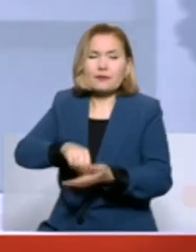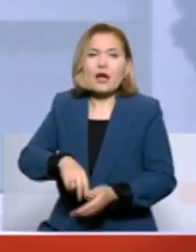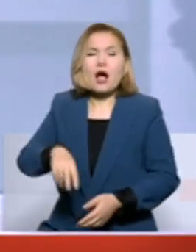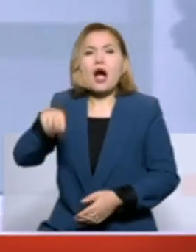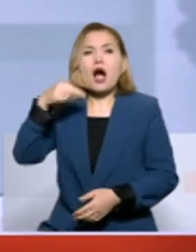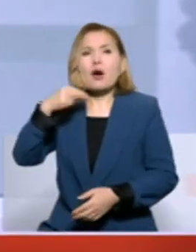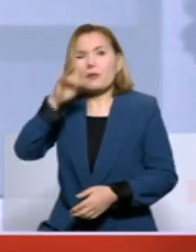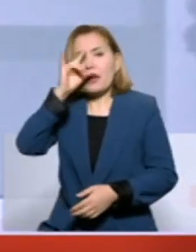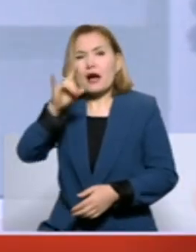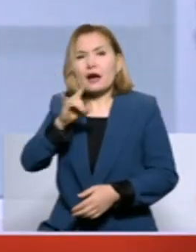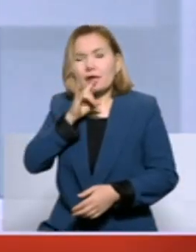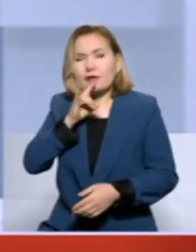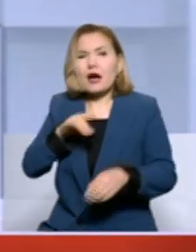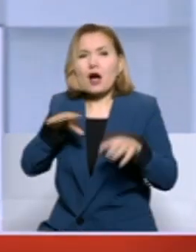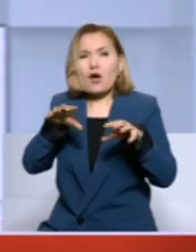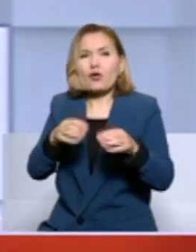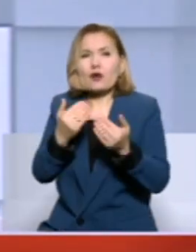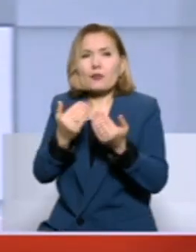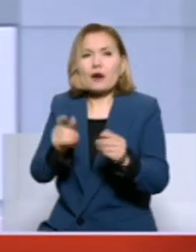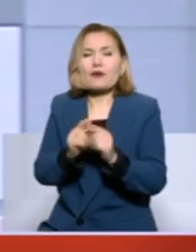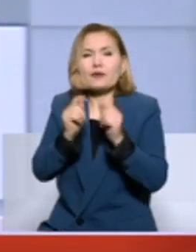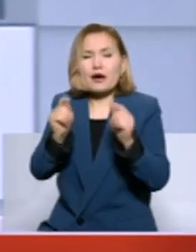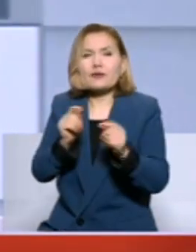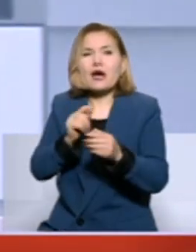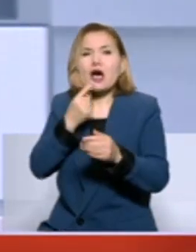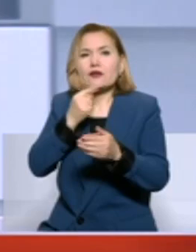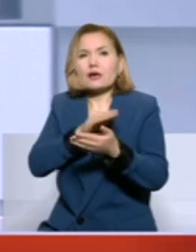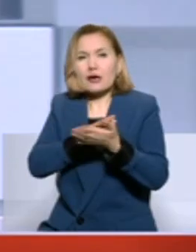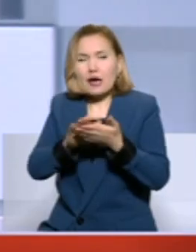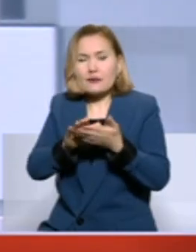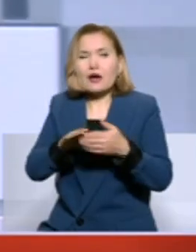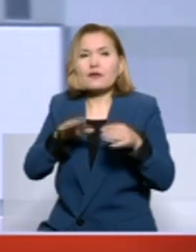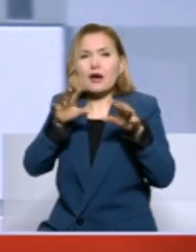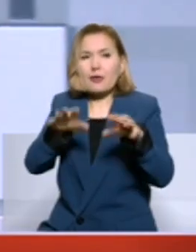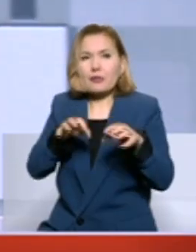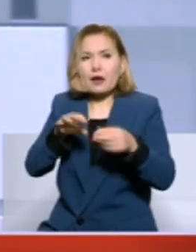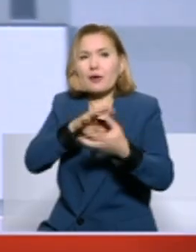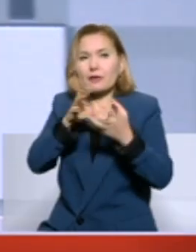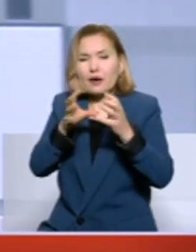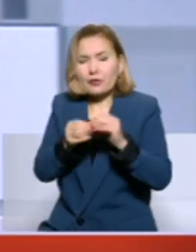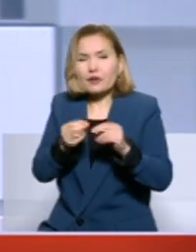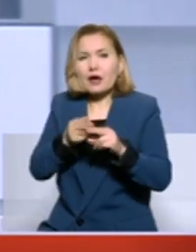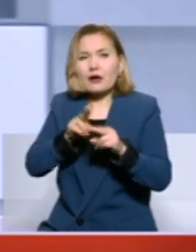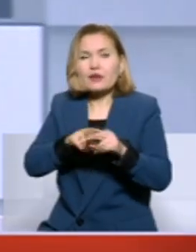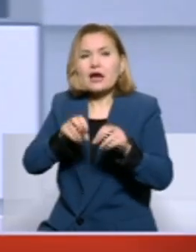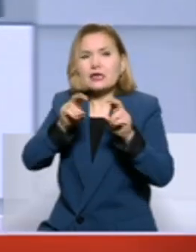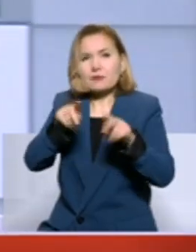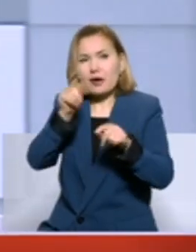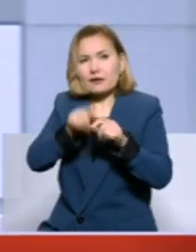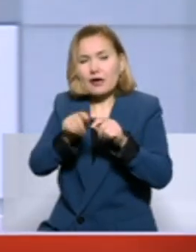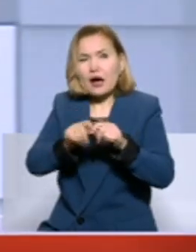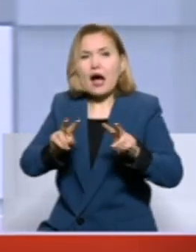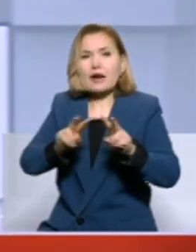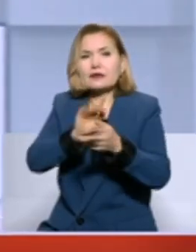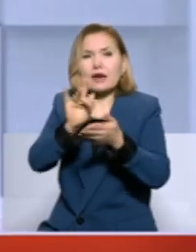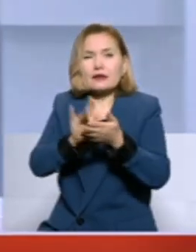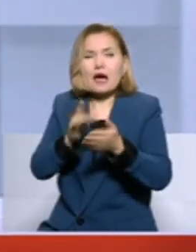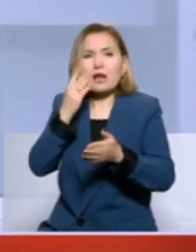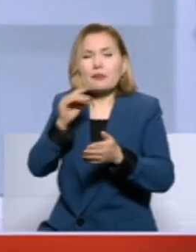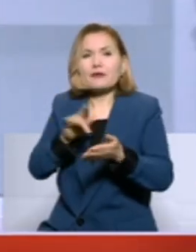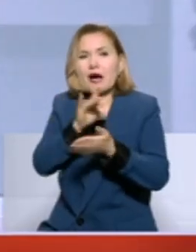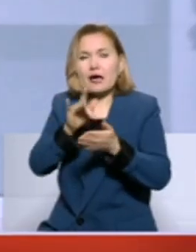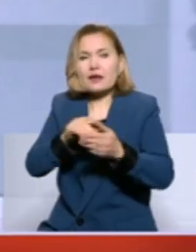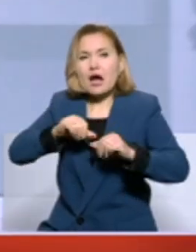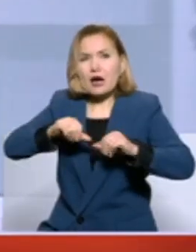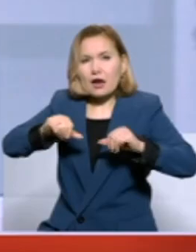Ақтөбеде қазақы тазылардың көрмесі өтті. Таза қанды иттерді анықтау үшін Астана, Алматы қалаларынан